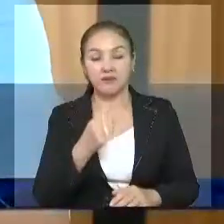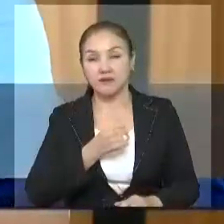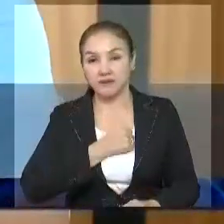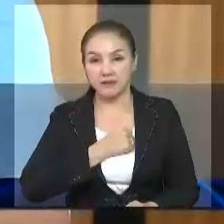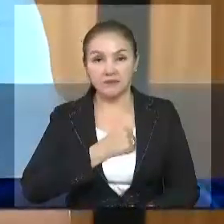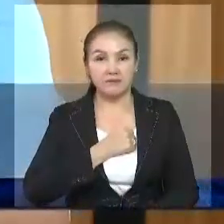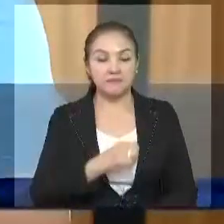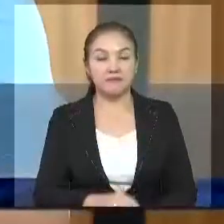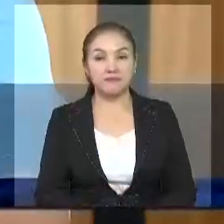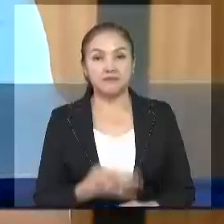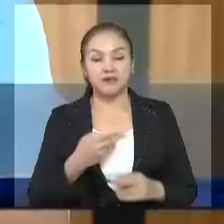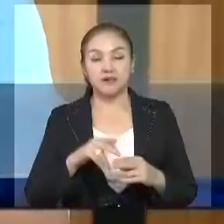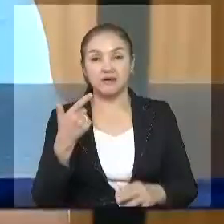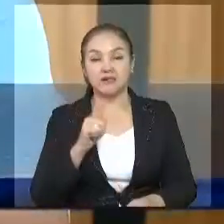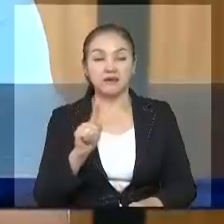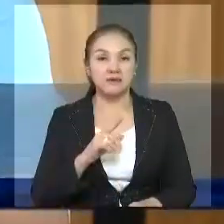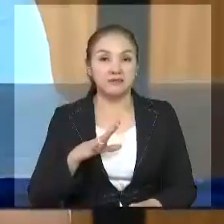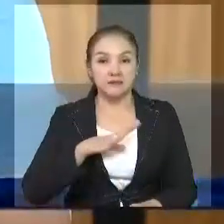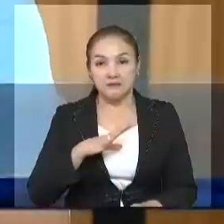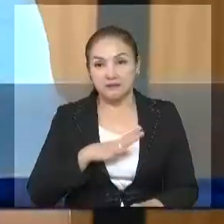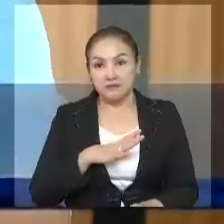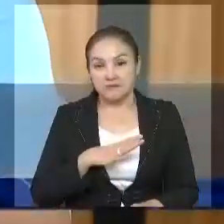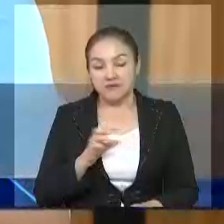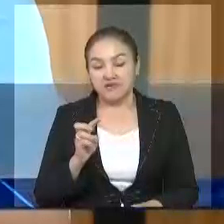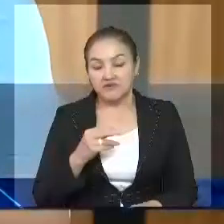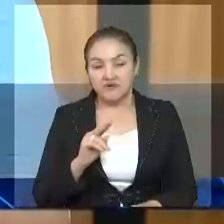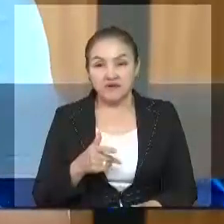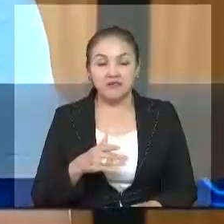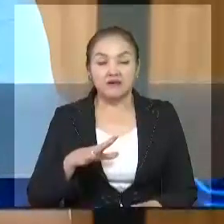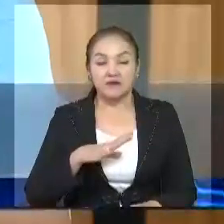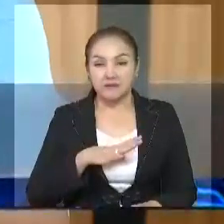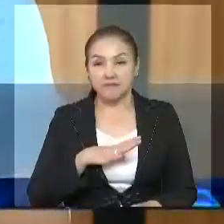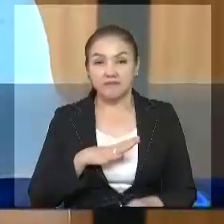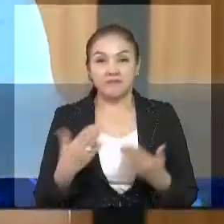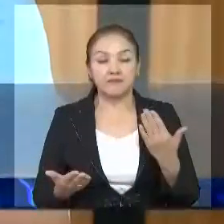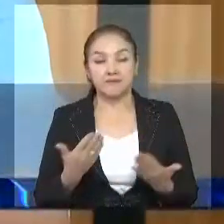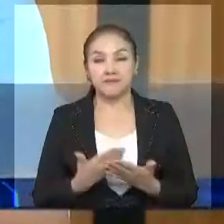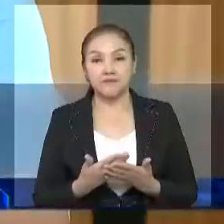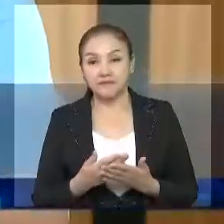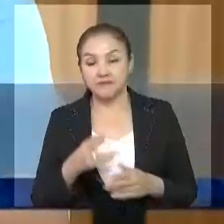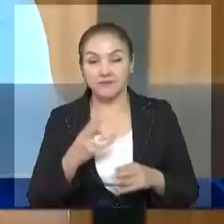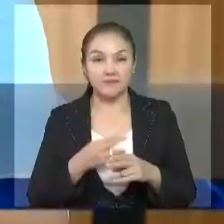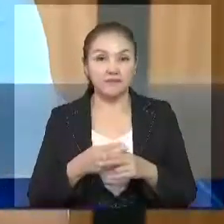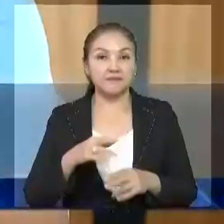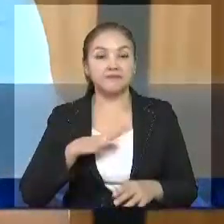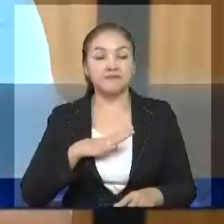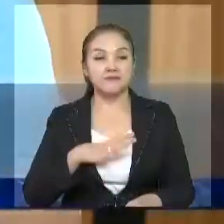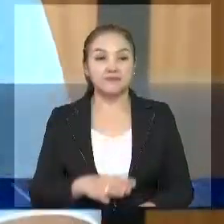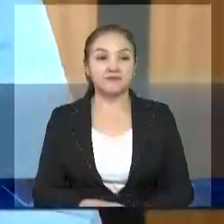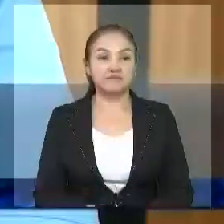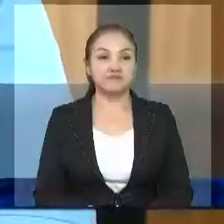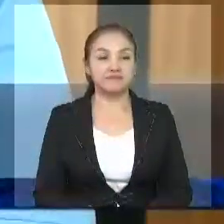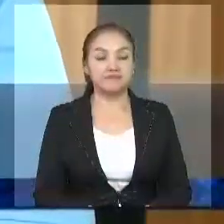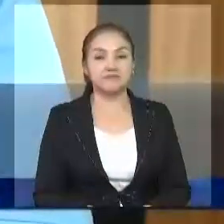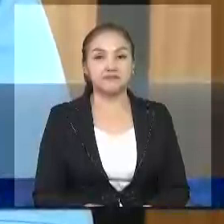орай. Бұл газ шығарып атсаң екен, нефті шығарып атсаң екен, я болмаса металл қорытып атсаң екен.